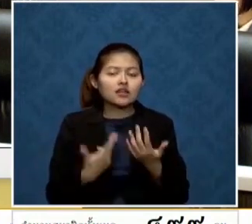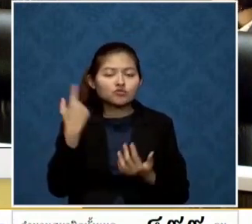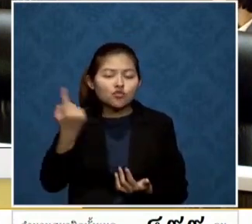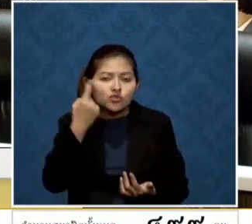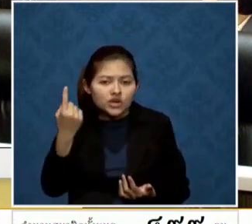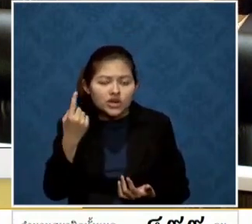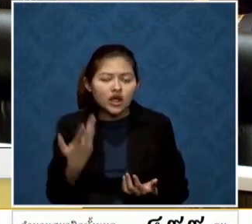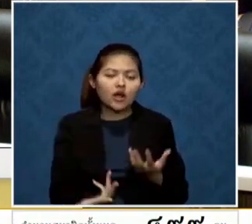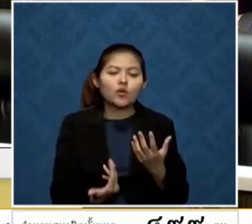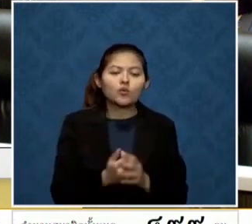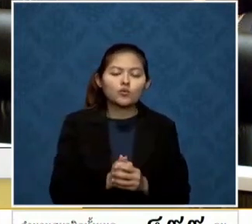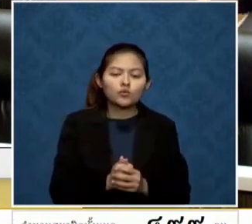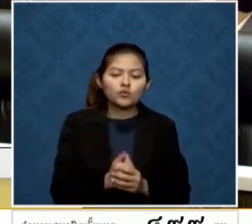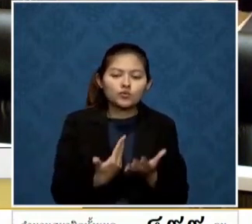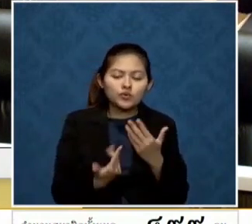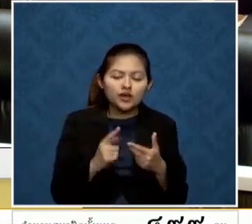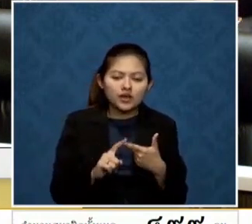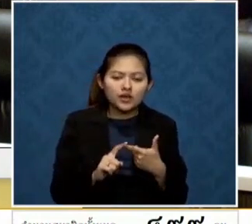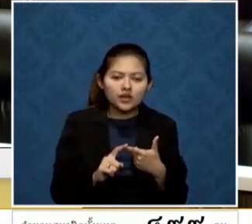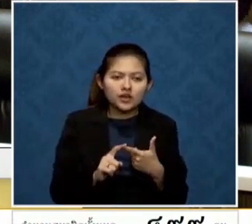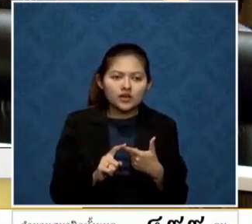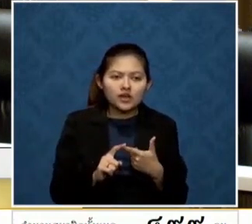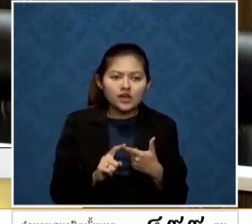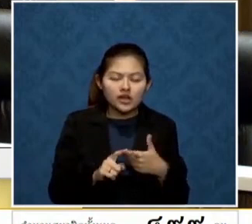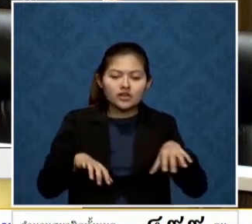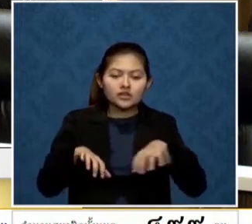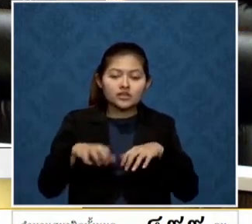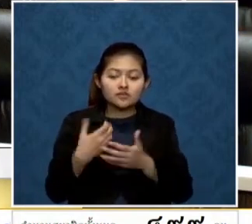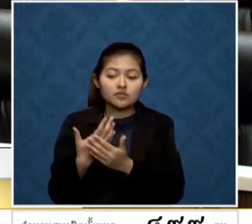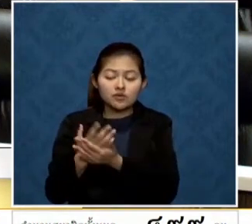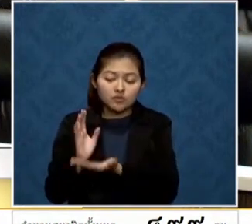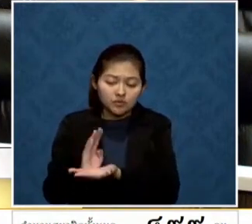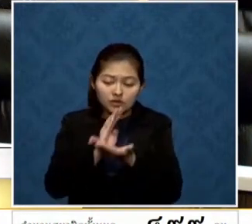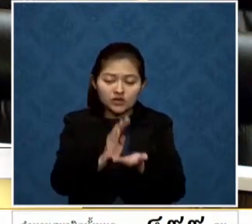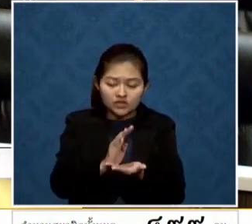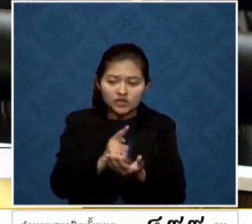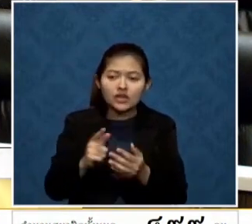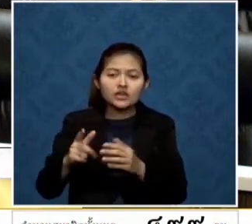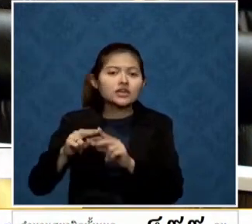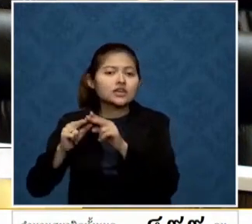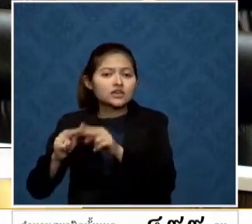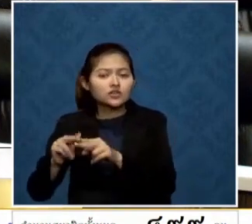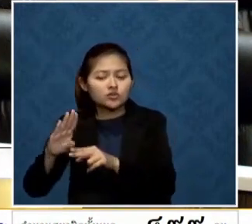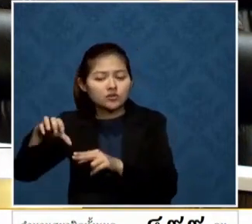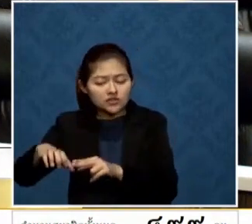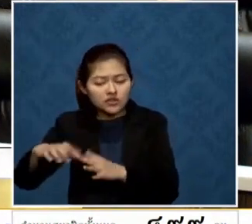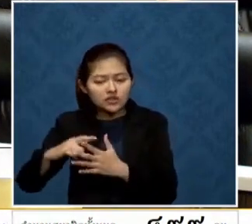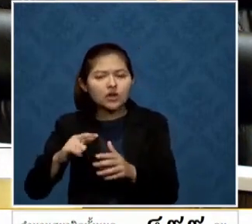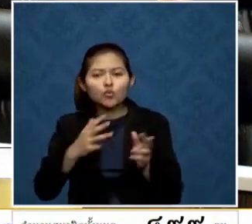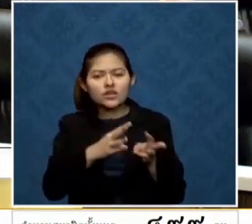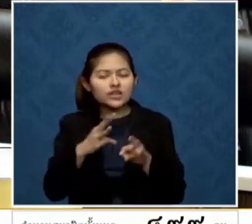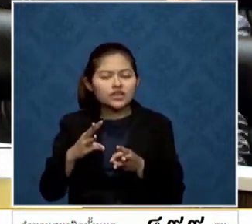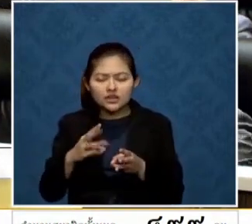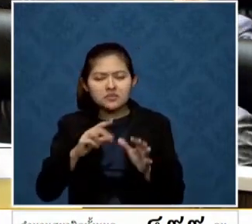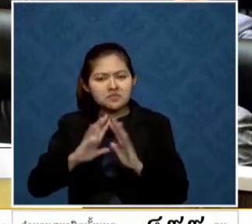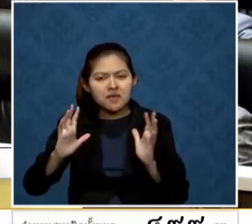ดีหรือจะทำเป็นอ่าเรียกว่าเป็นการบริจาคจากภาคเอกชนหรืออะไรก็ตามทีเนี่ยมันมีช่องทางออกได้เยอะแยะมาก